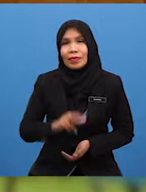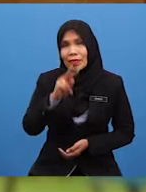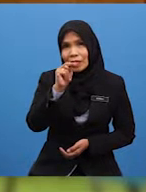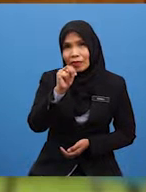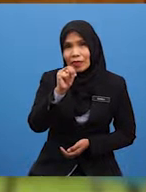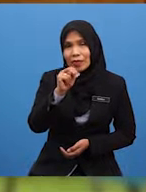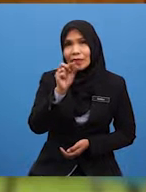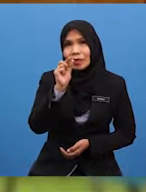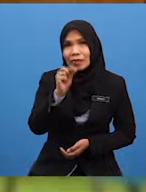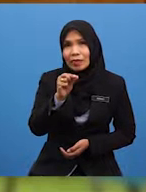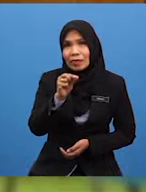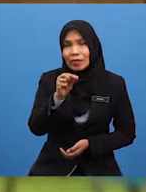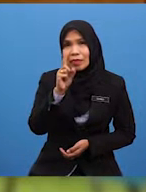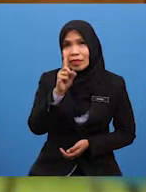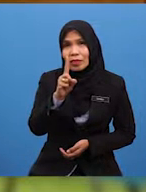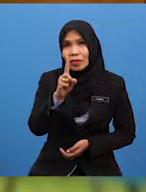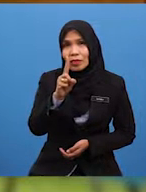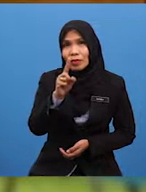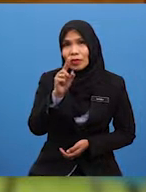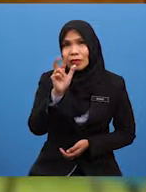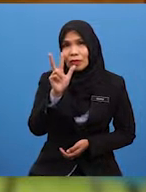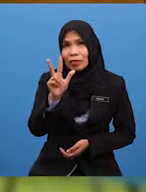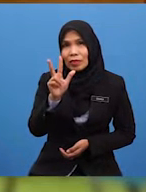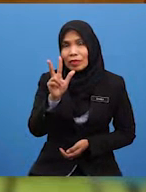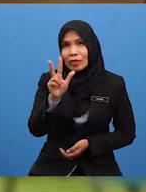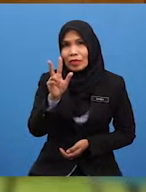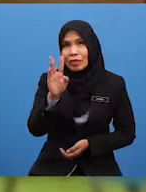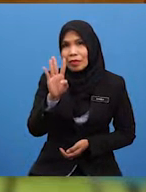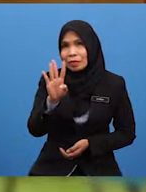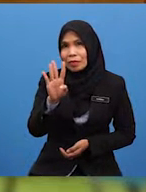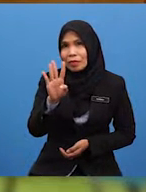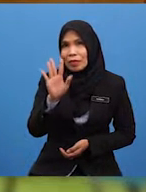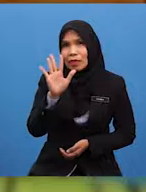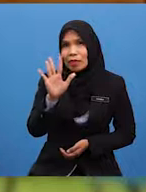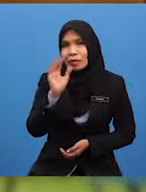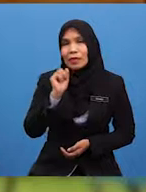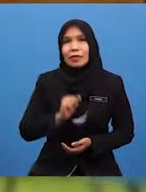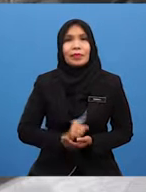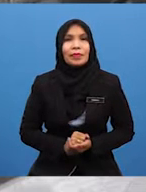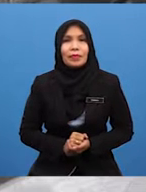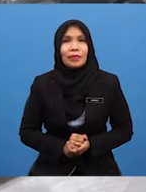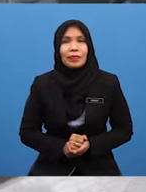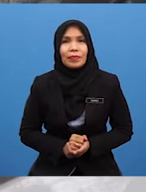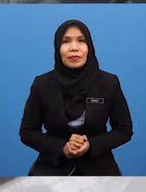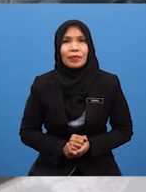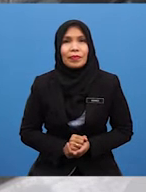N titik 1, 3, 4, 5.